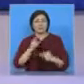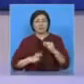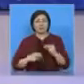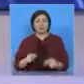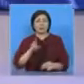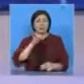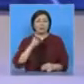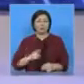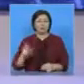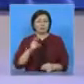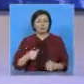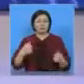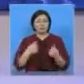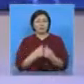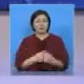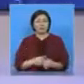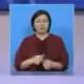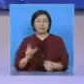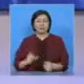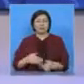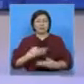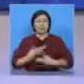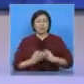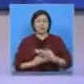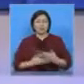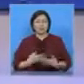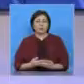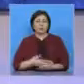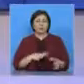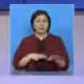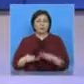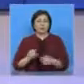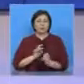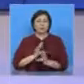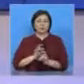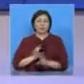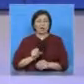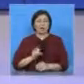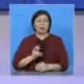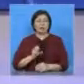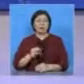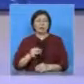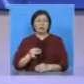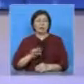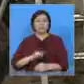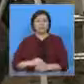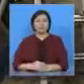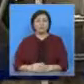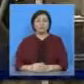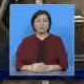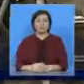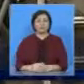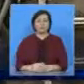Молодой водитель сбил семейную пару на пешеходном переходе. О деталях происшествия расскажет Анастасия Евсеева.